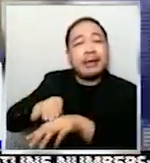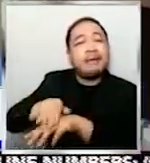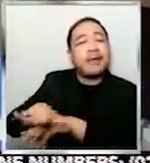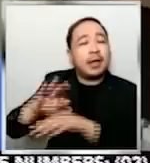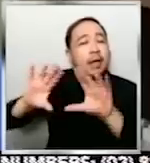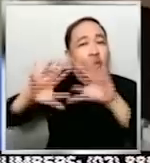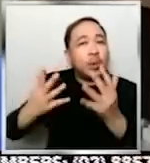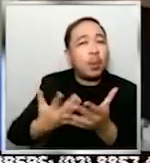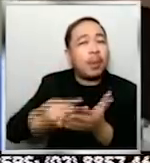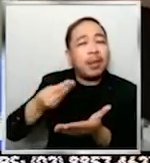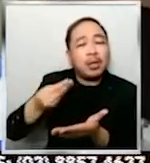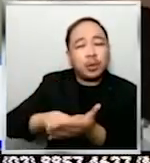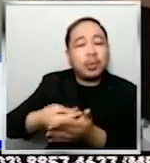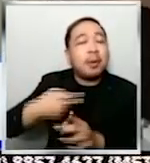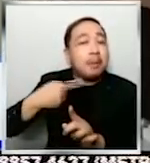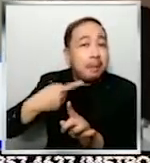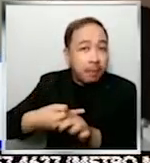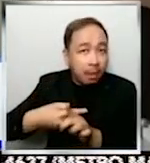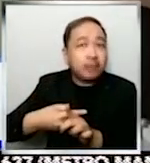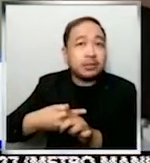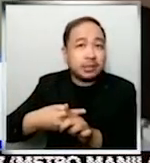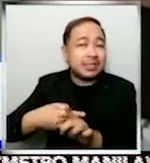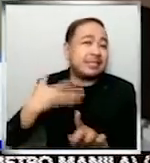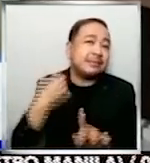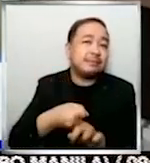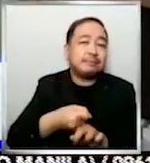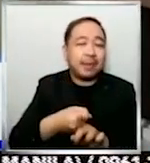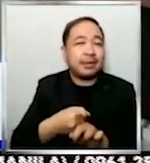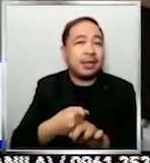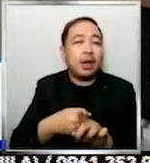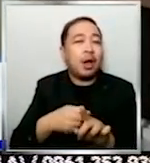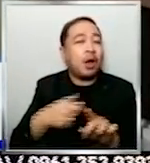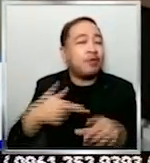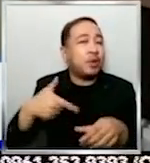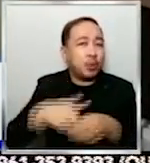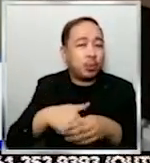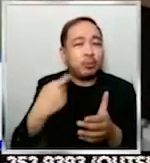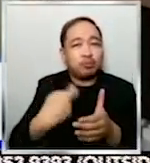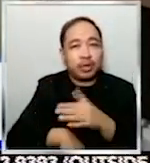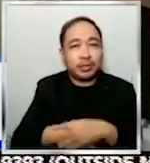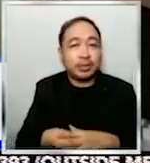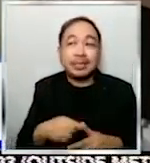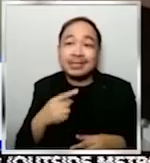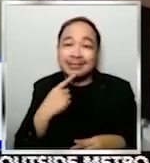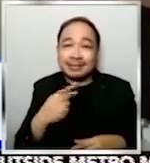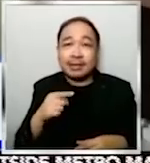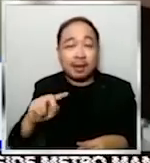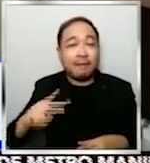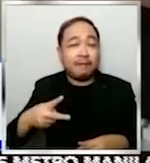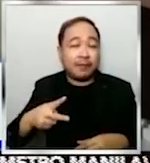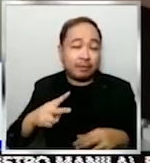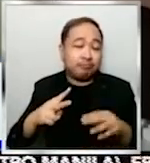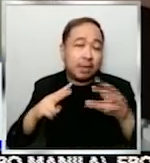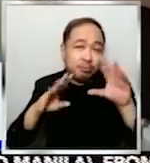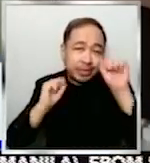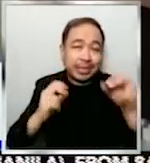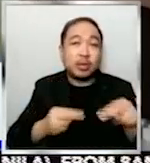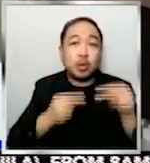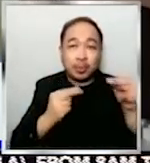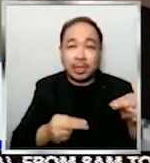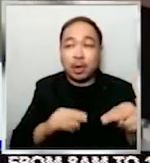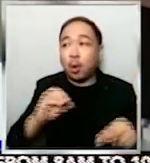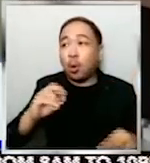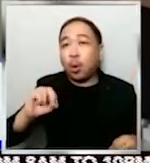market. Ibinalita naman ni Dr. Willie Ong na sa February 10 ay darating na ang antiviral drug na Bexovid na binili